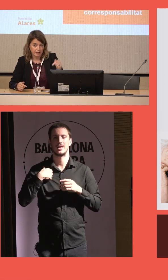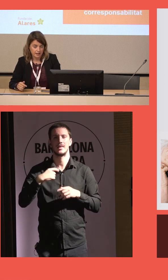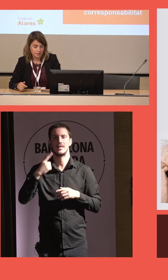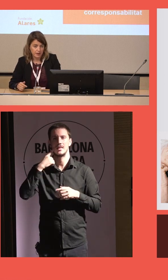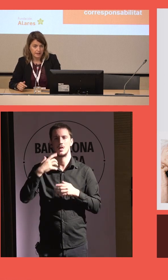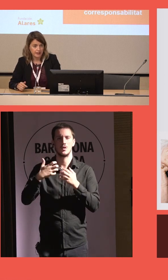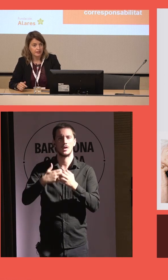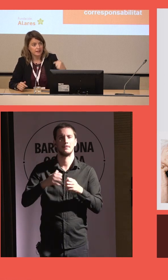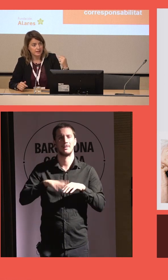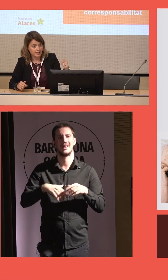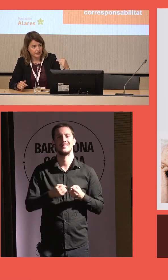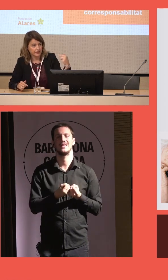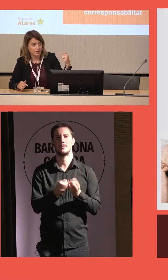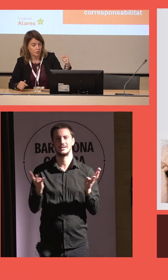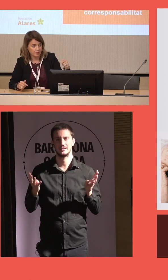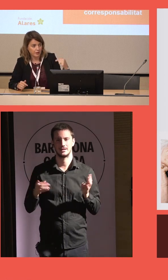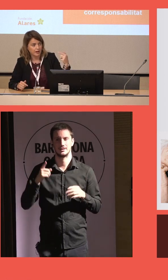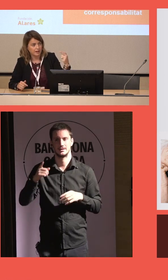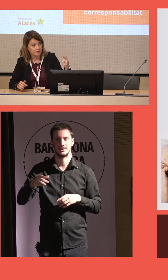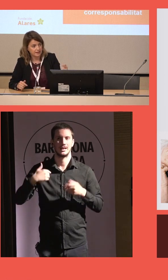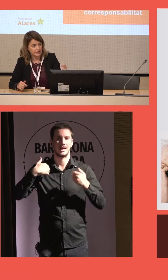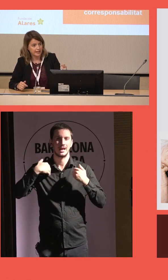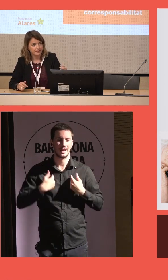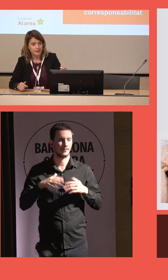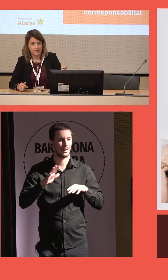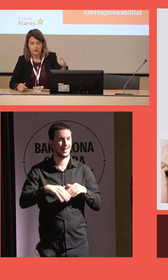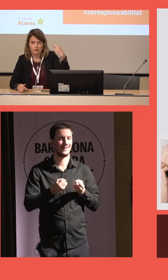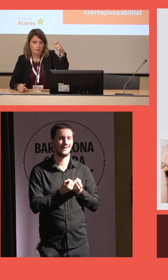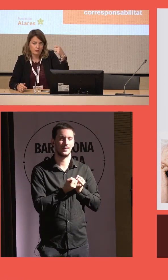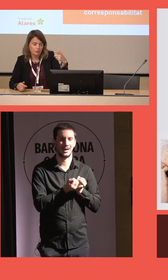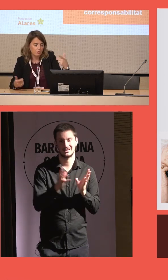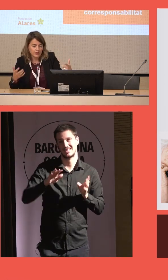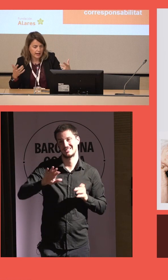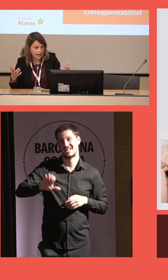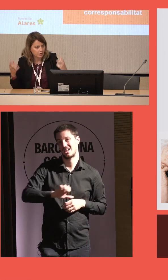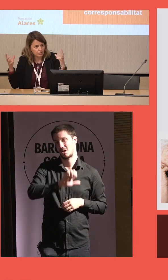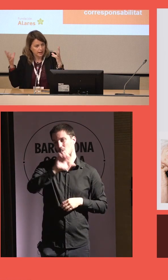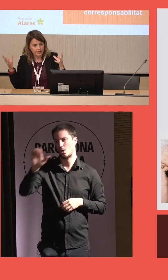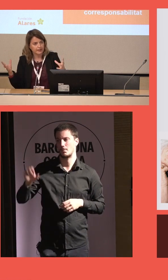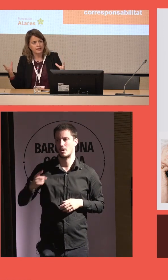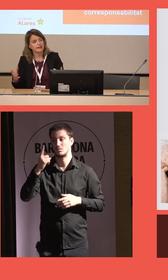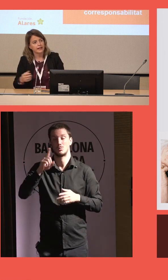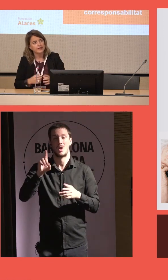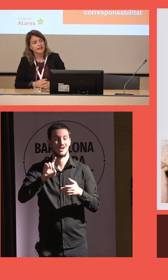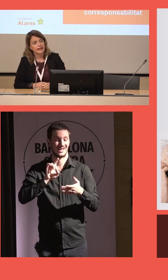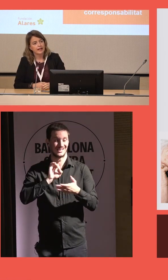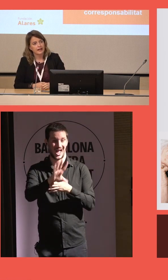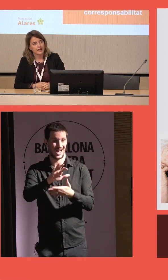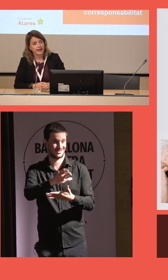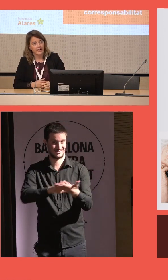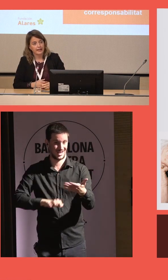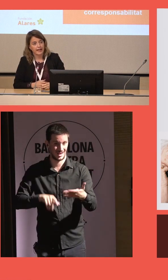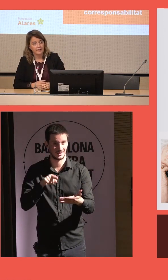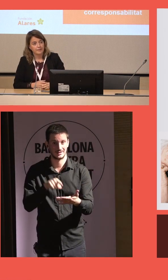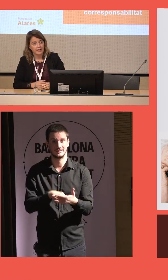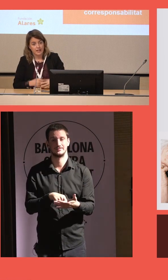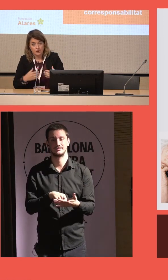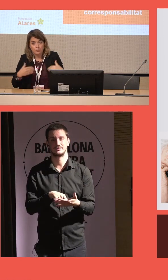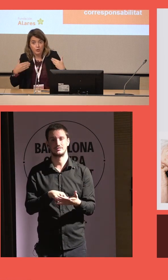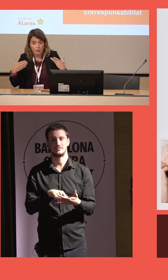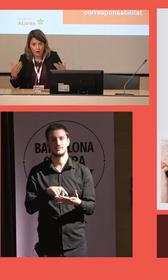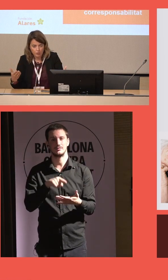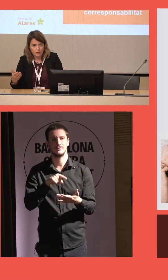'encarregada aquí a Espanya del Charter Europeu de la Diversitat que és un decàleg una carta en la que